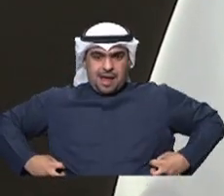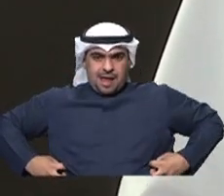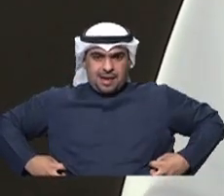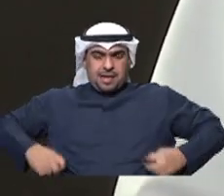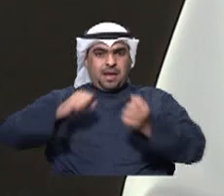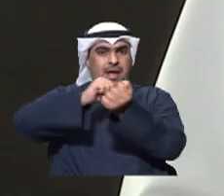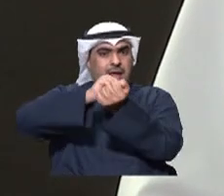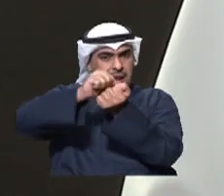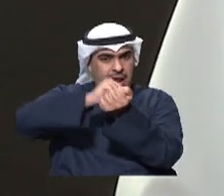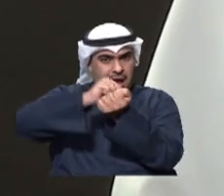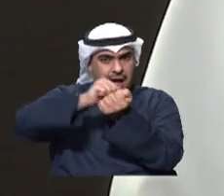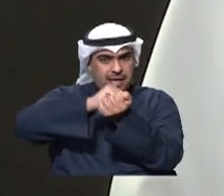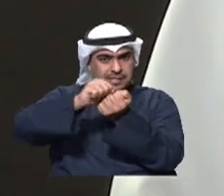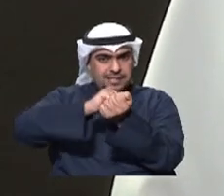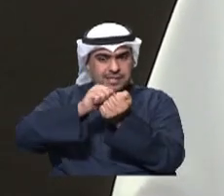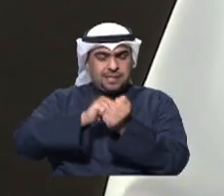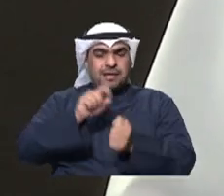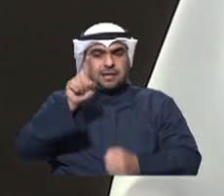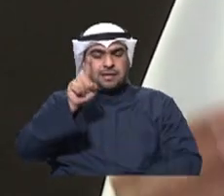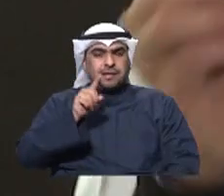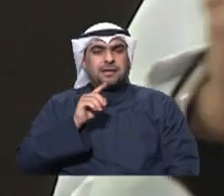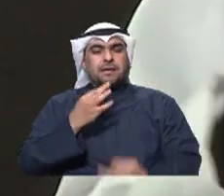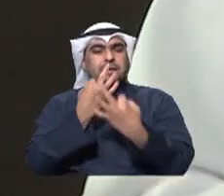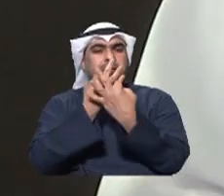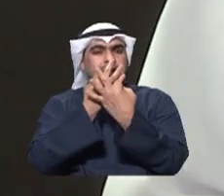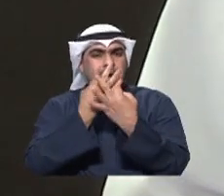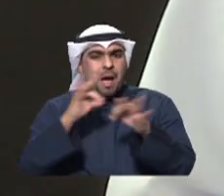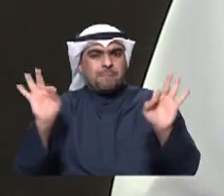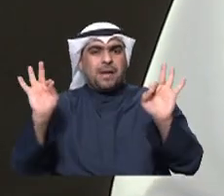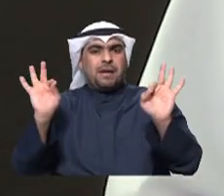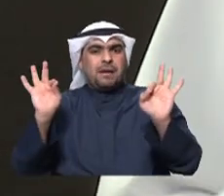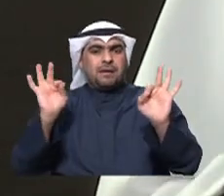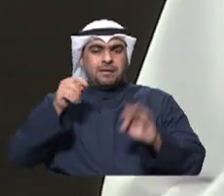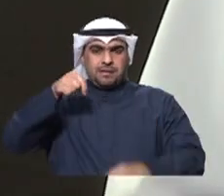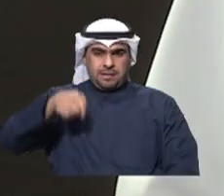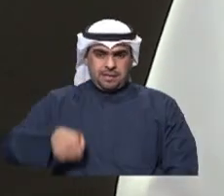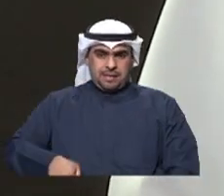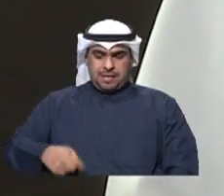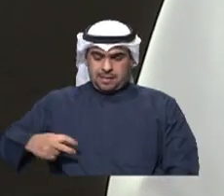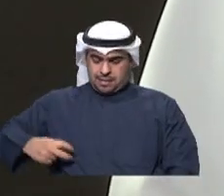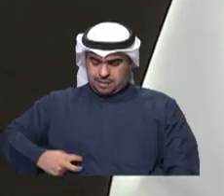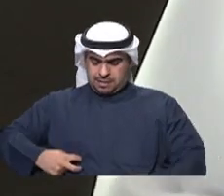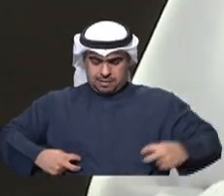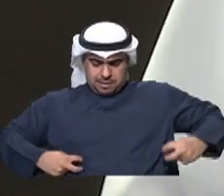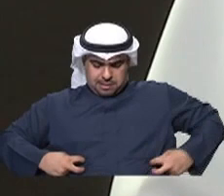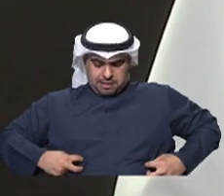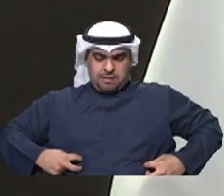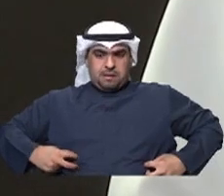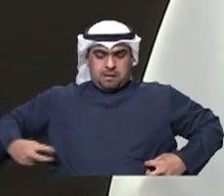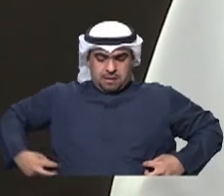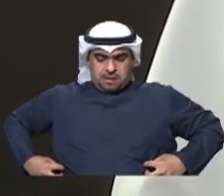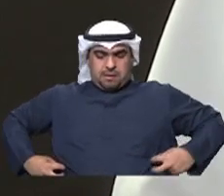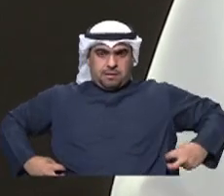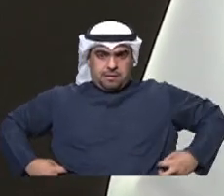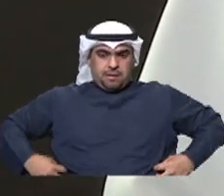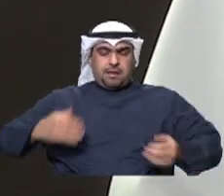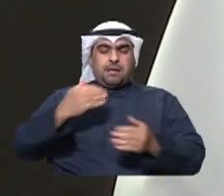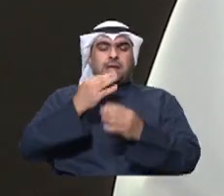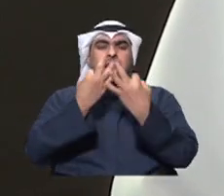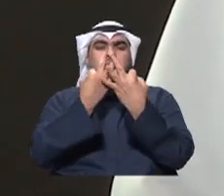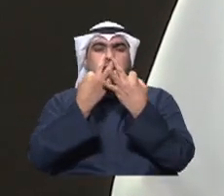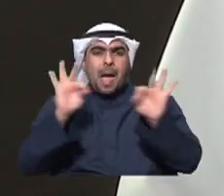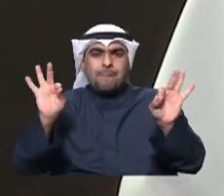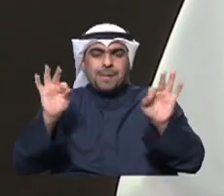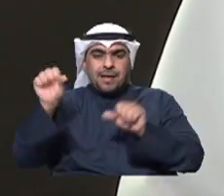للكلية، تعديل العيب الخلقي في الكلية، إعادة زرع الحالب في المثانة أو استئصال المثانة وغيرها من العمليات.